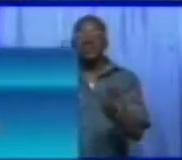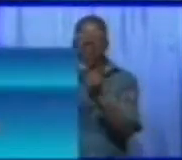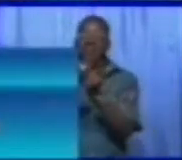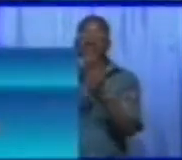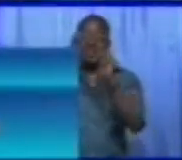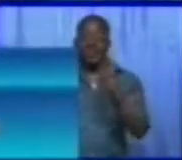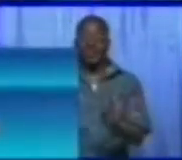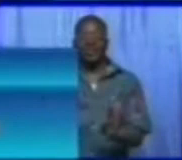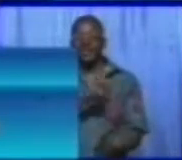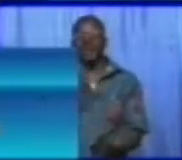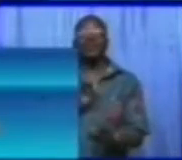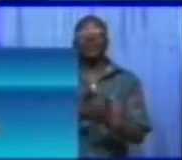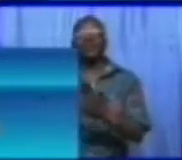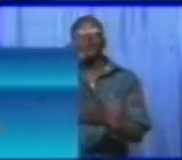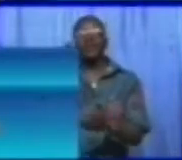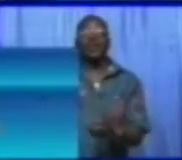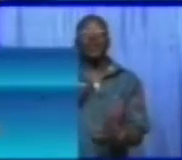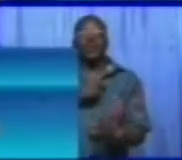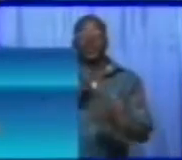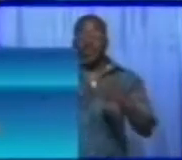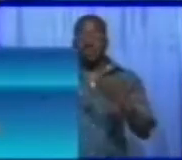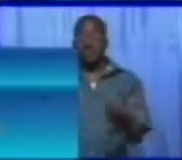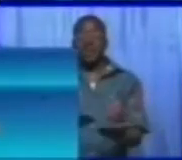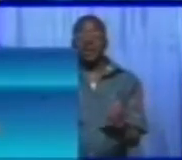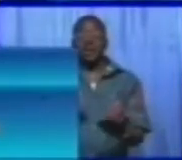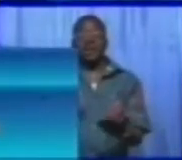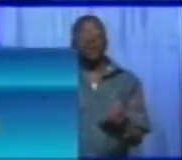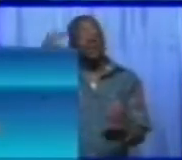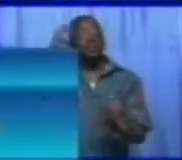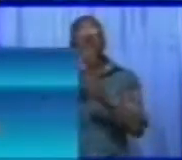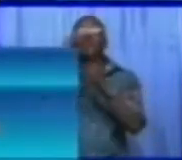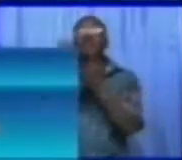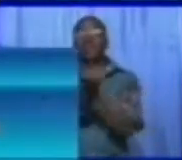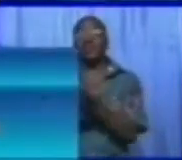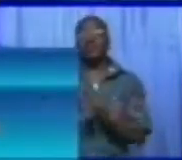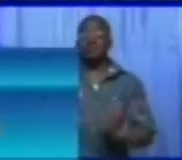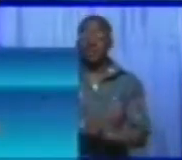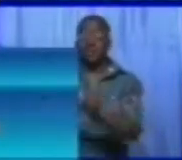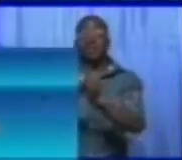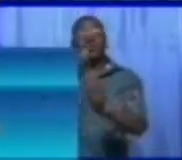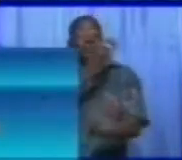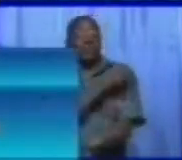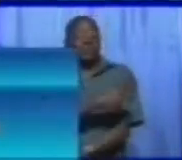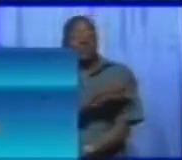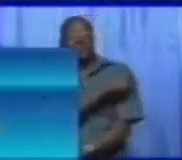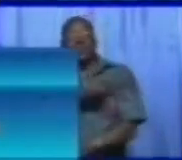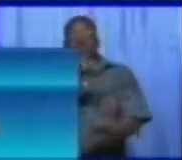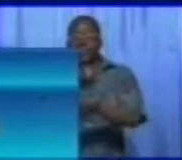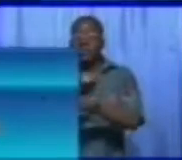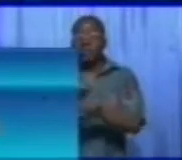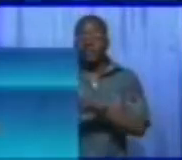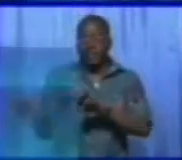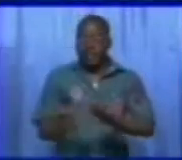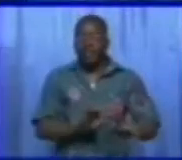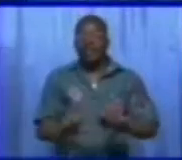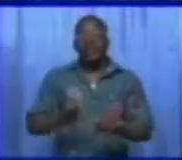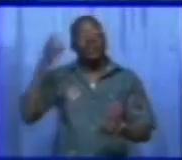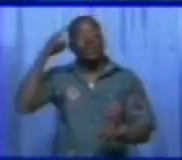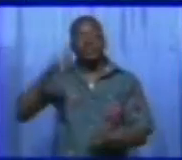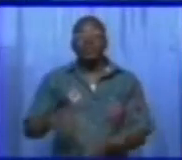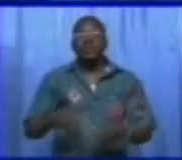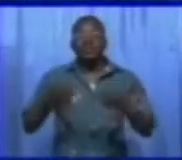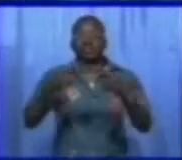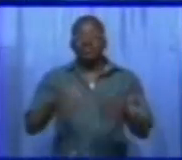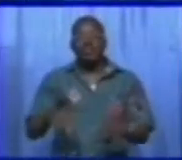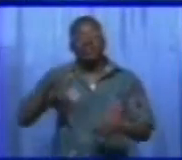crois que nous sommes là pour... Autant nous avons les sociétés savantes accompagnent les hôpitaux. Le travail qu'ils font, les retombées, c'est nous qui